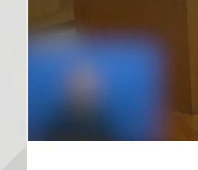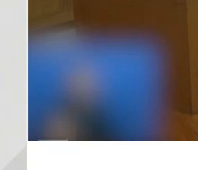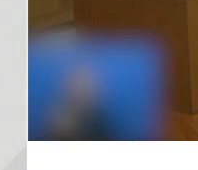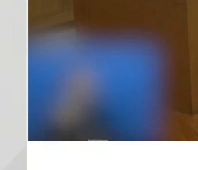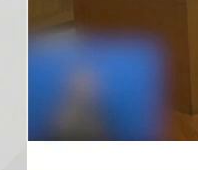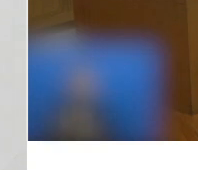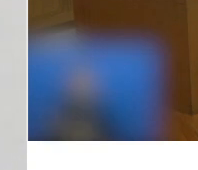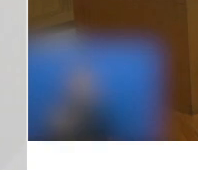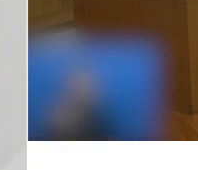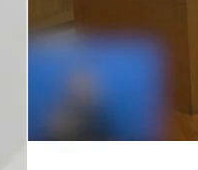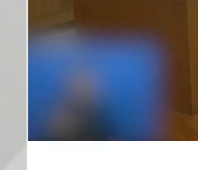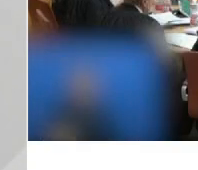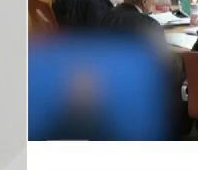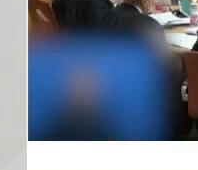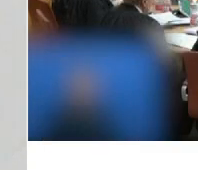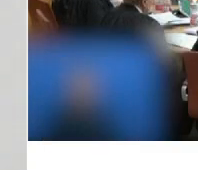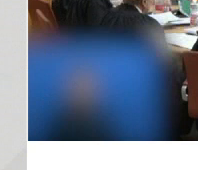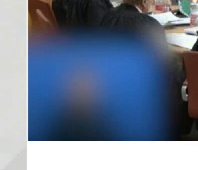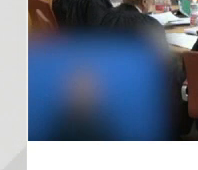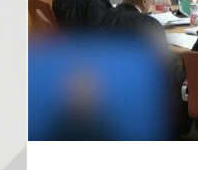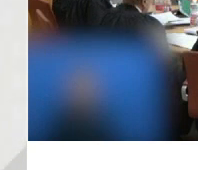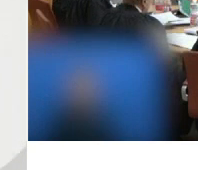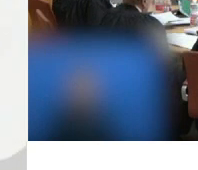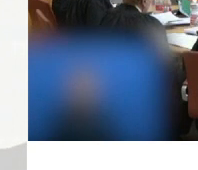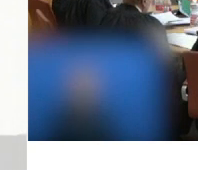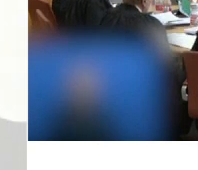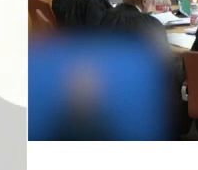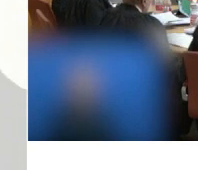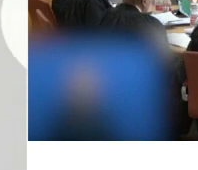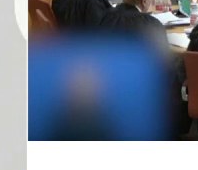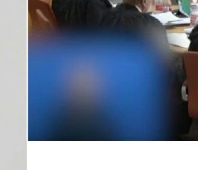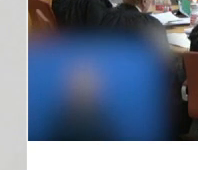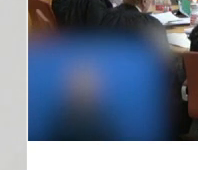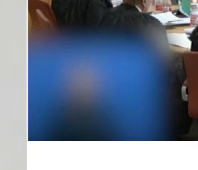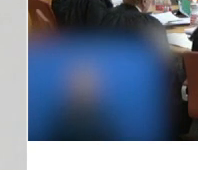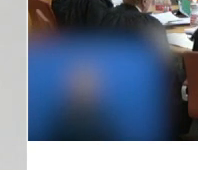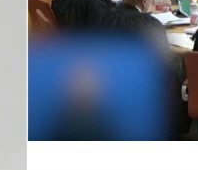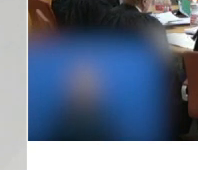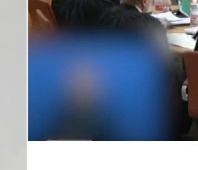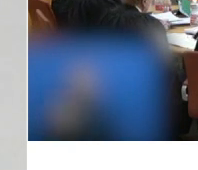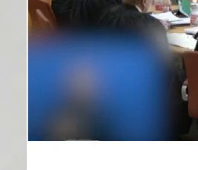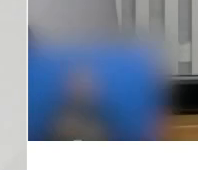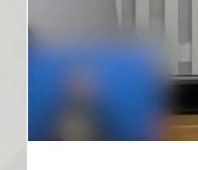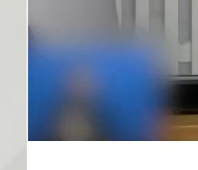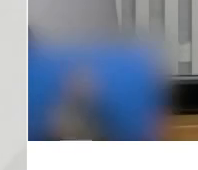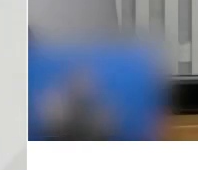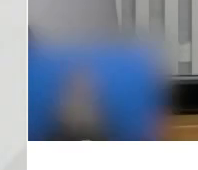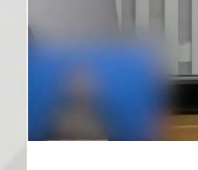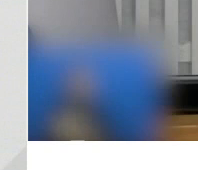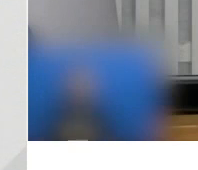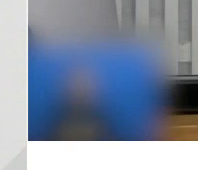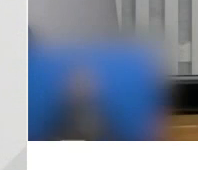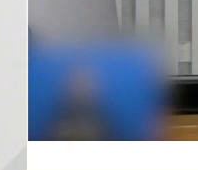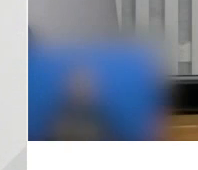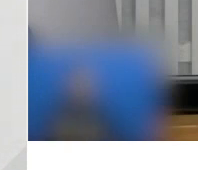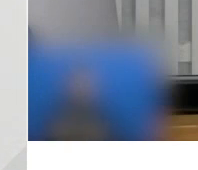מספיק בשביל לבטל חוק. ודבר שני, שזה בעצם הטענה של נתניהו, נתניהו אומר, זה נכון, יש לי הסדר ניגוד עניינים, אבל אנחנו היינו